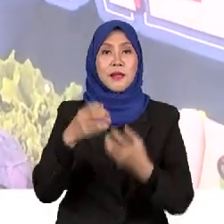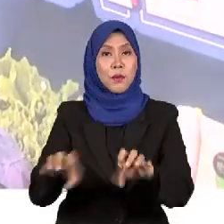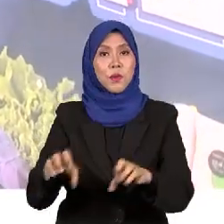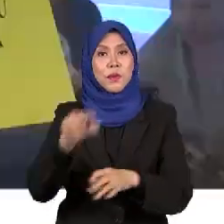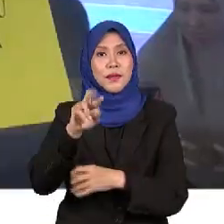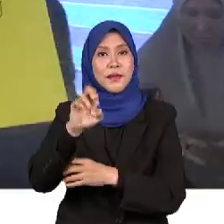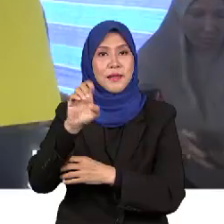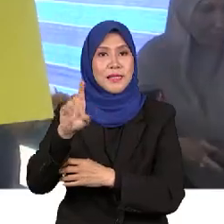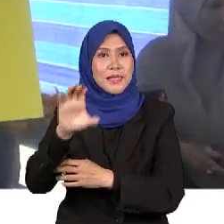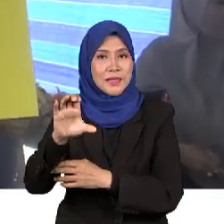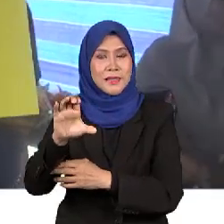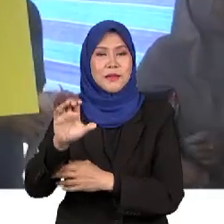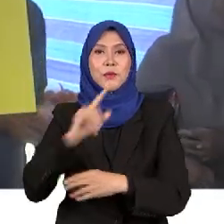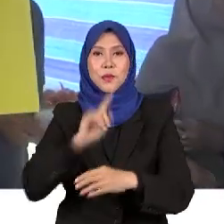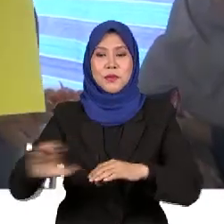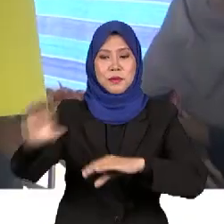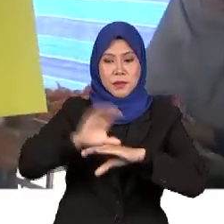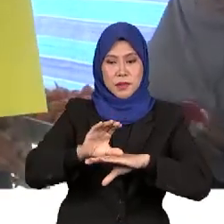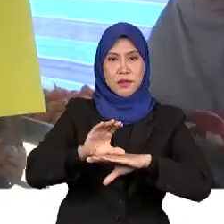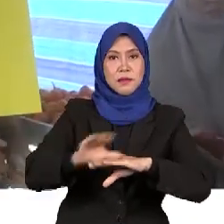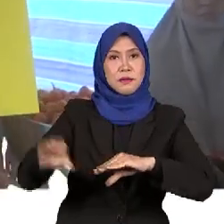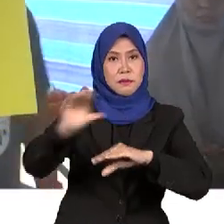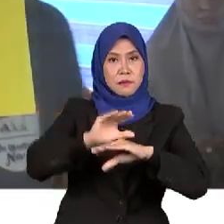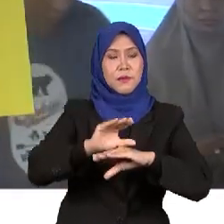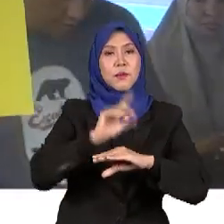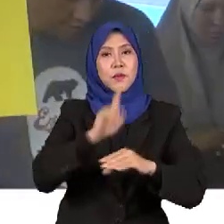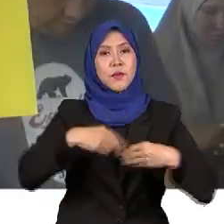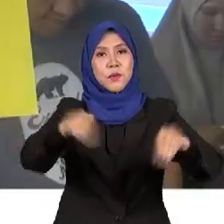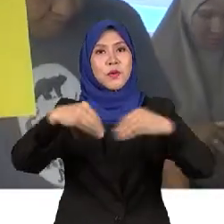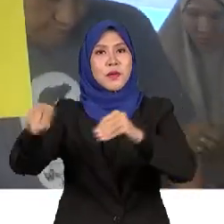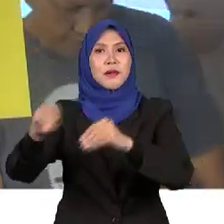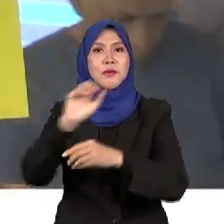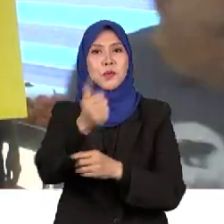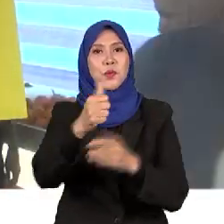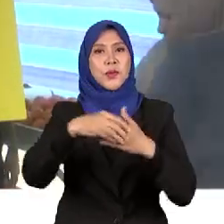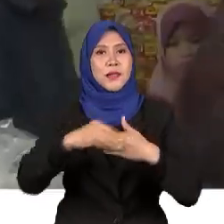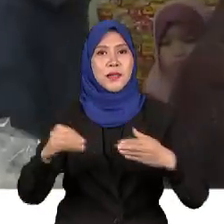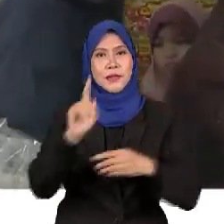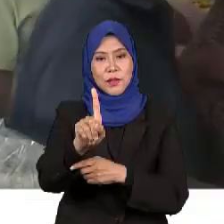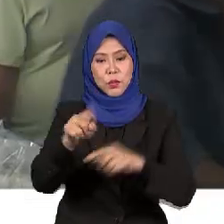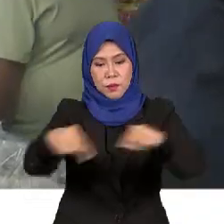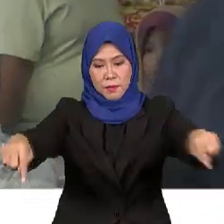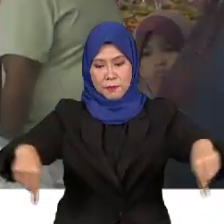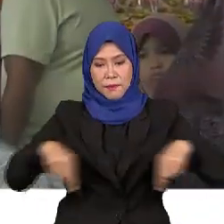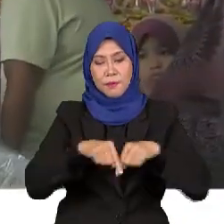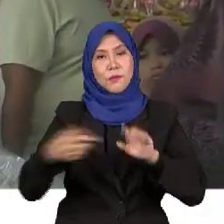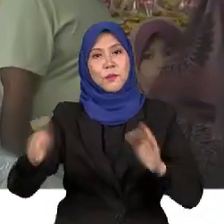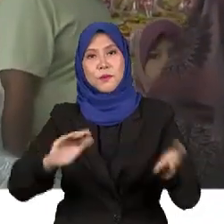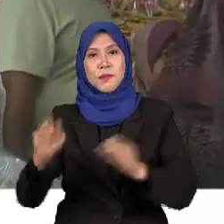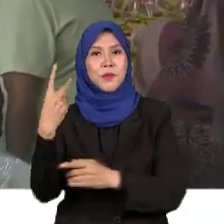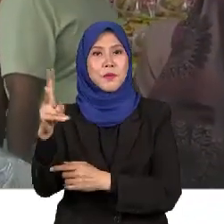dalam kategori subsidi atas subsidi yang dijual pada harga 10 Ringgit sepapan berbanding